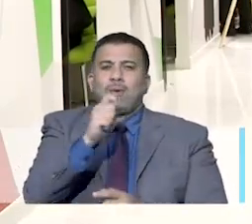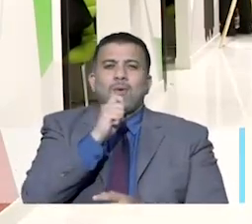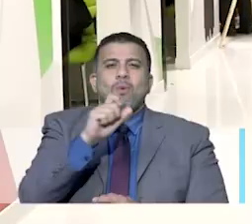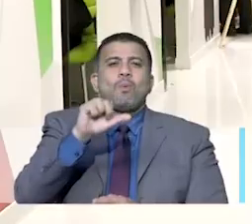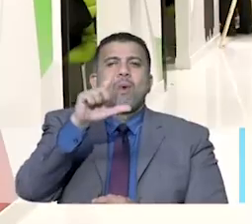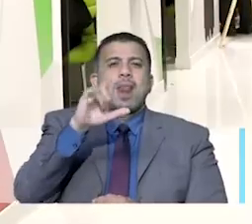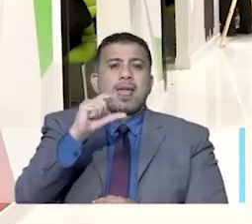الشارقه